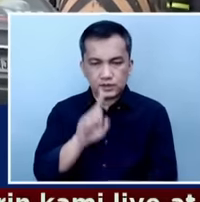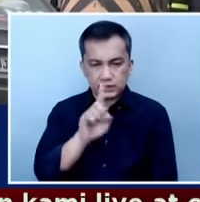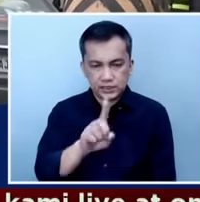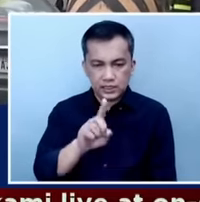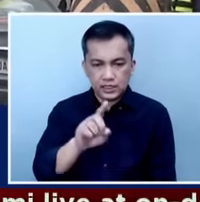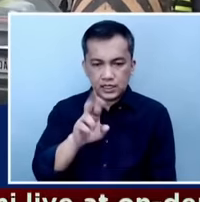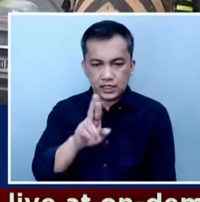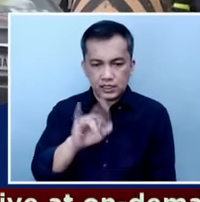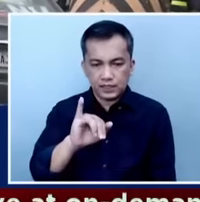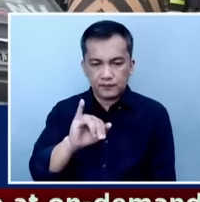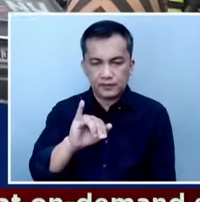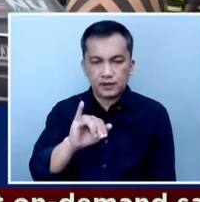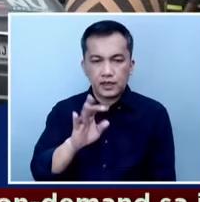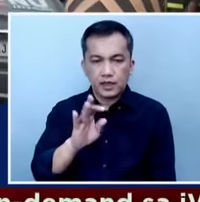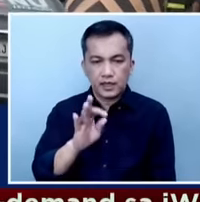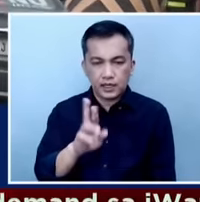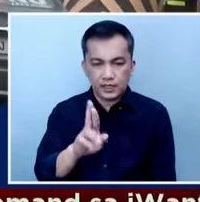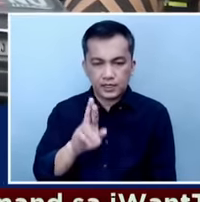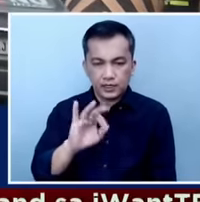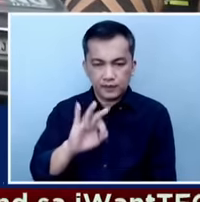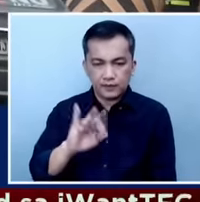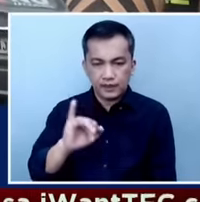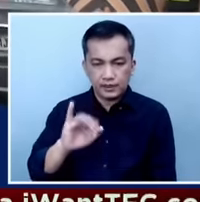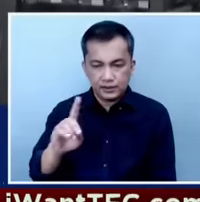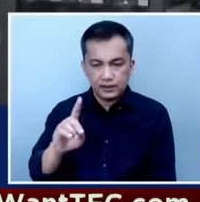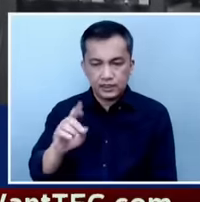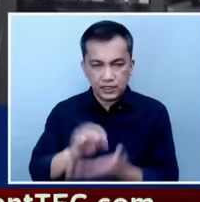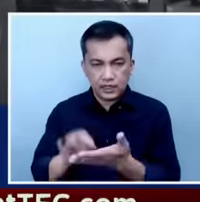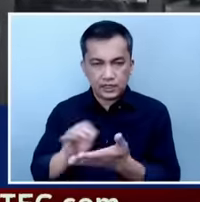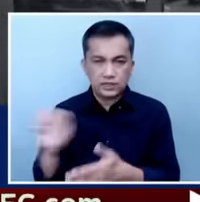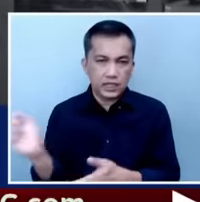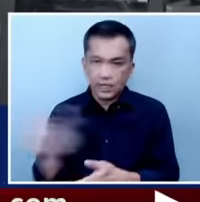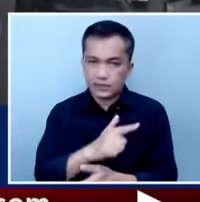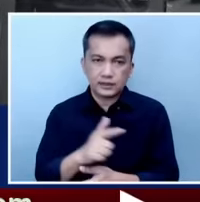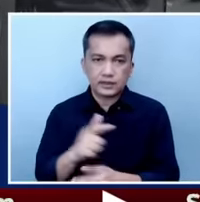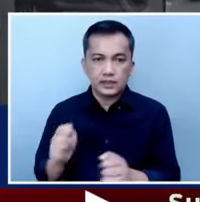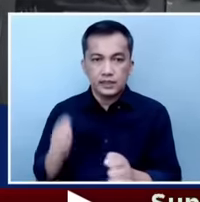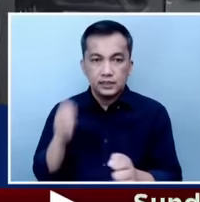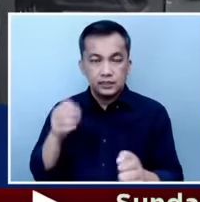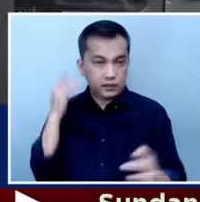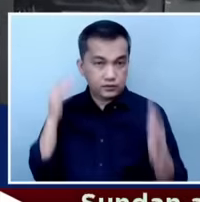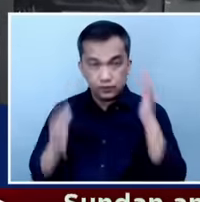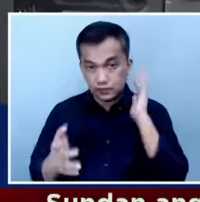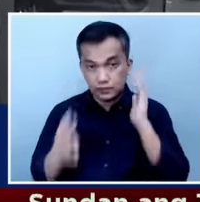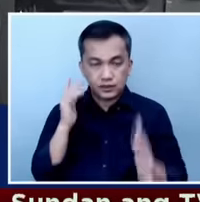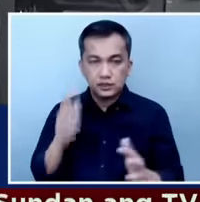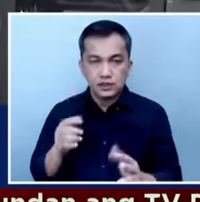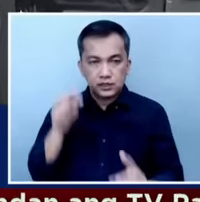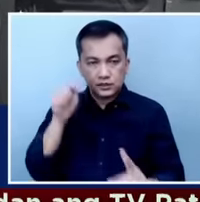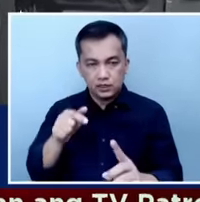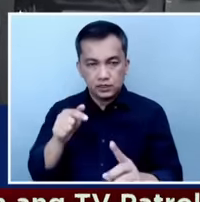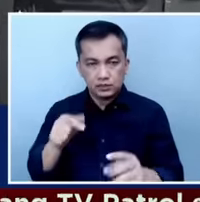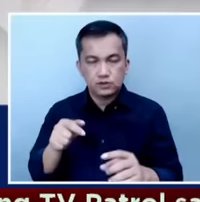account sa lahat ng expressway. Target nilang ipatupad ito simula sa Hulyo.